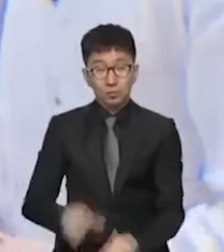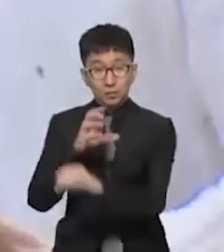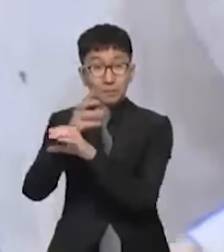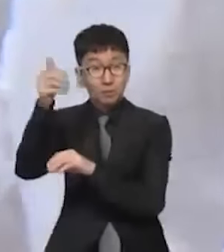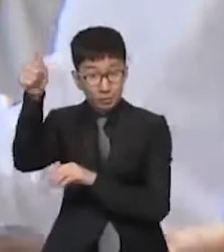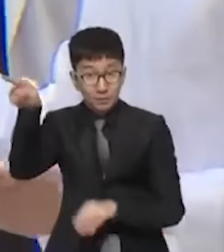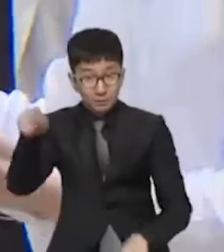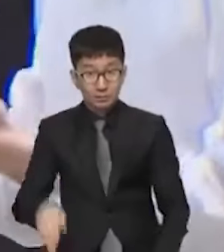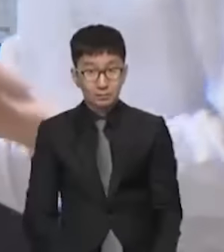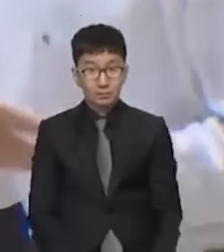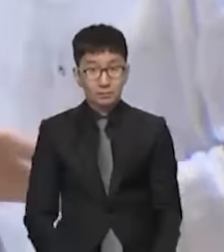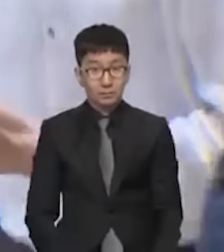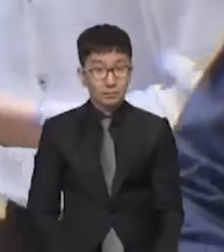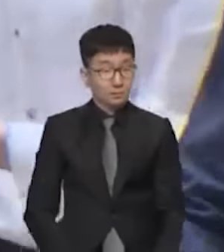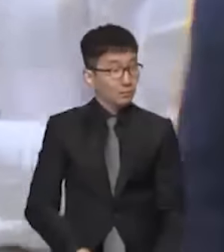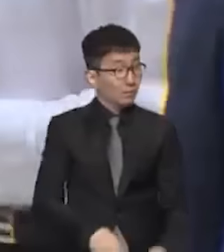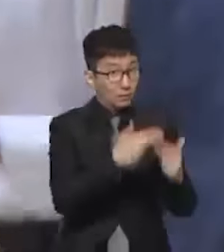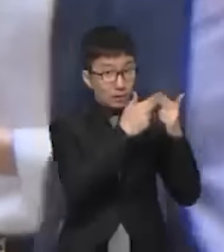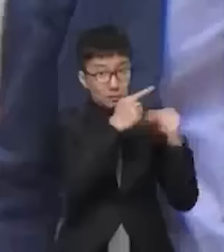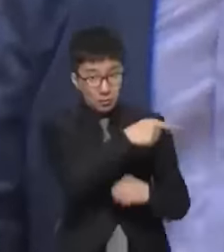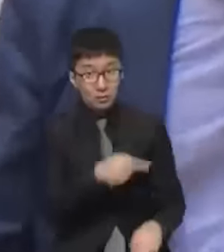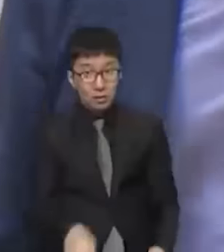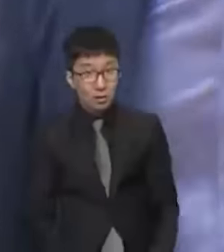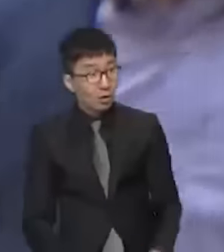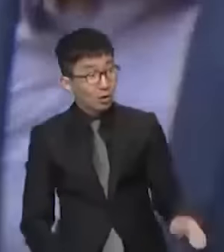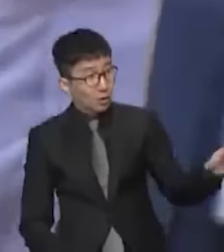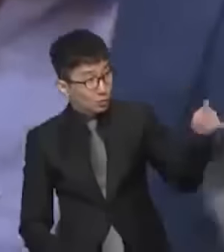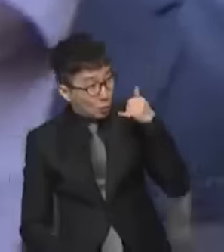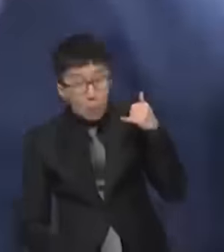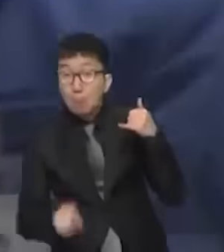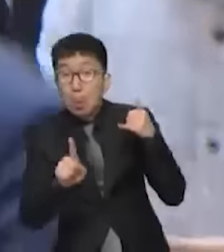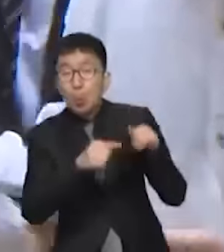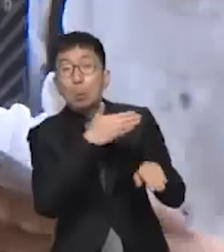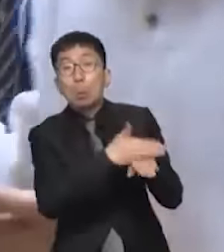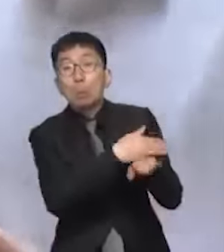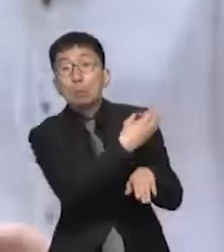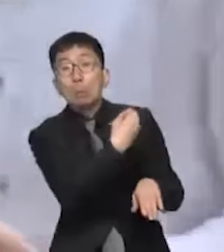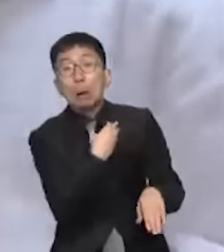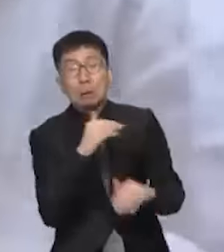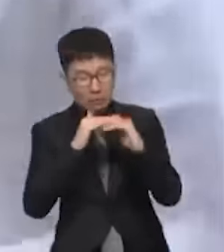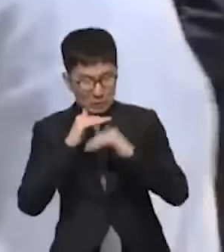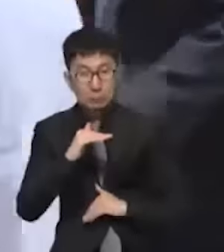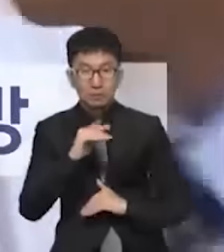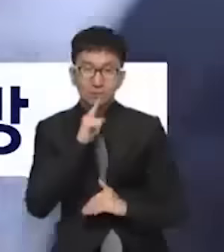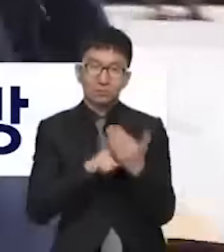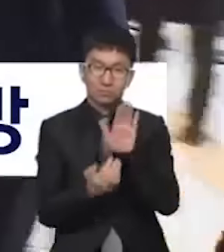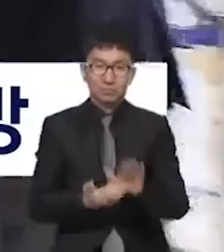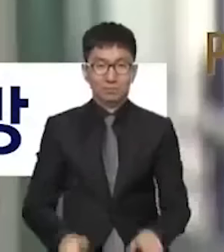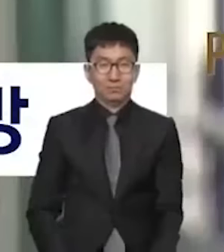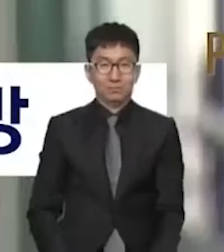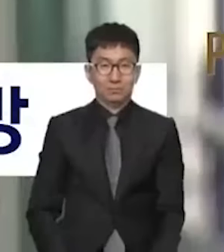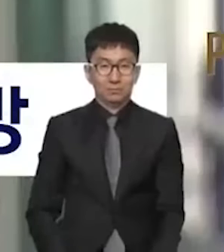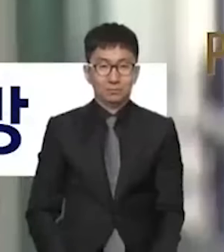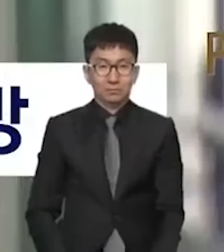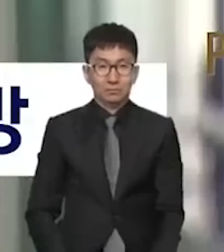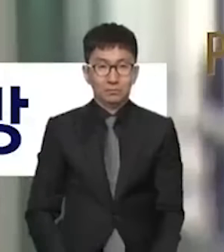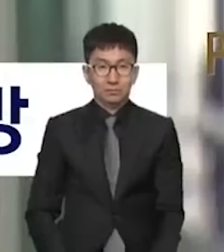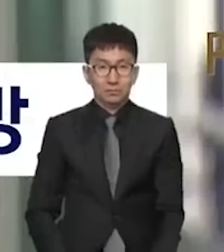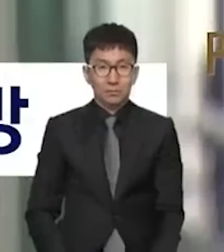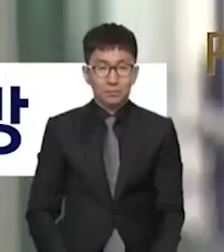대표로부터 전화로 고맙다는 인사를 들었다는 진술 등을 제시했습니다. 검찰은 추가 소환 조사 없이도 이